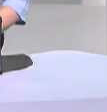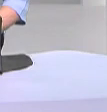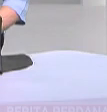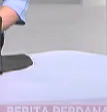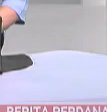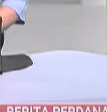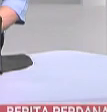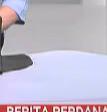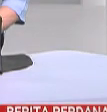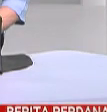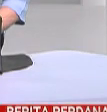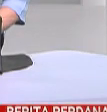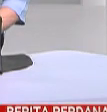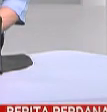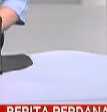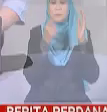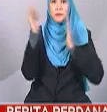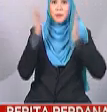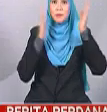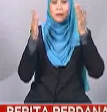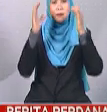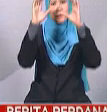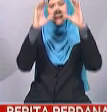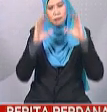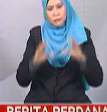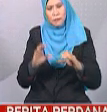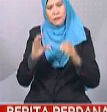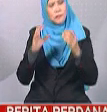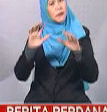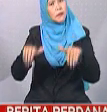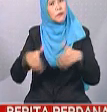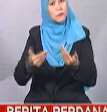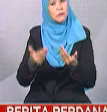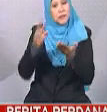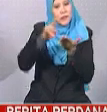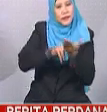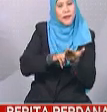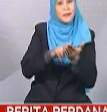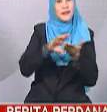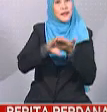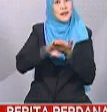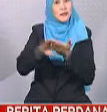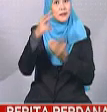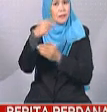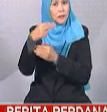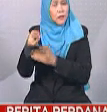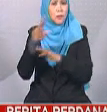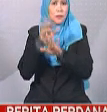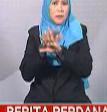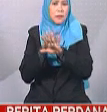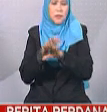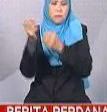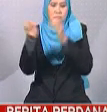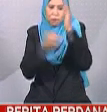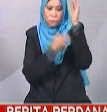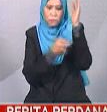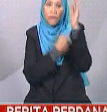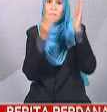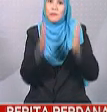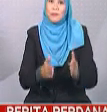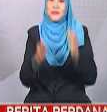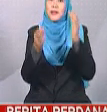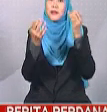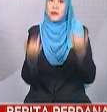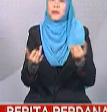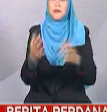Hai Lembaga Alkitab Lies lgm sedang mencari kaidah terbaik bagi membolehkan pendaftaran Khan hijau melibatkan Lebih ramai pekebun getah dan